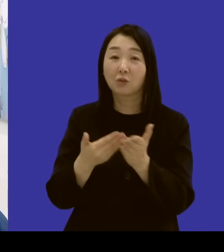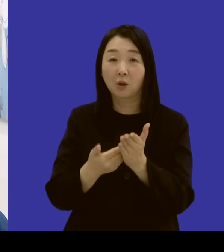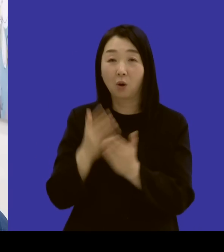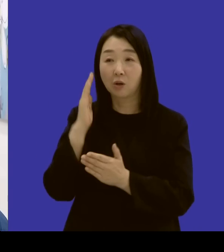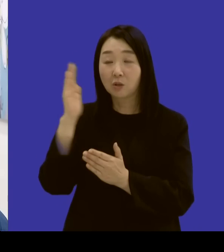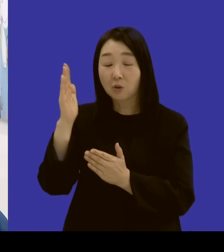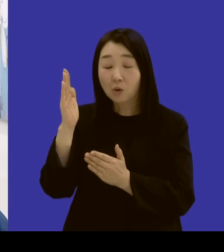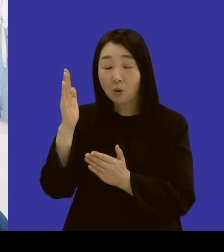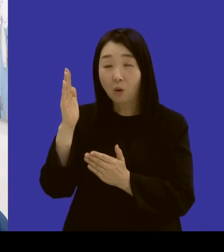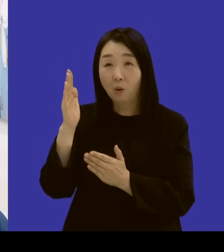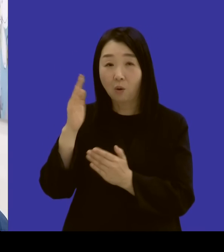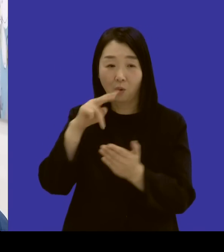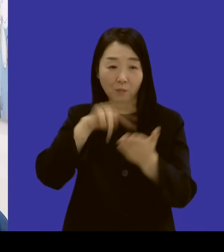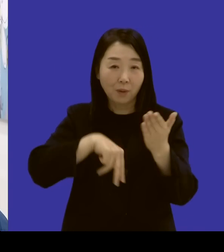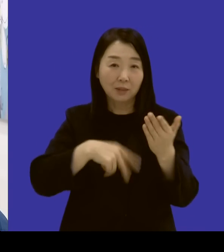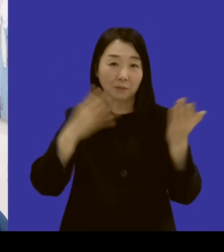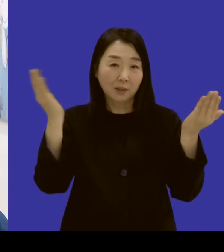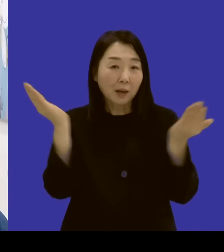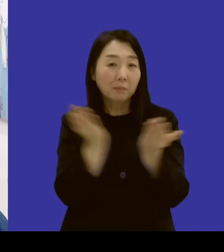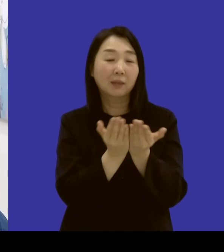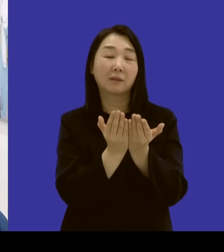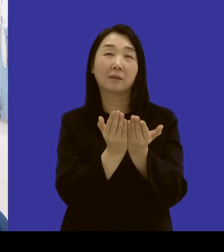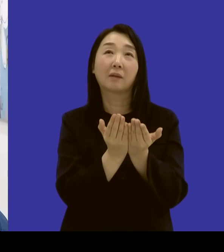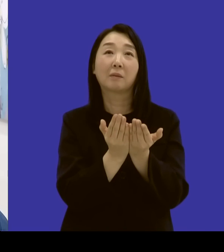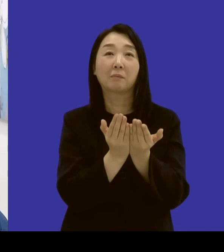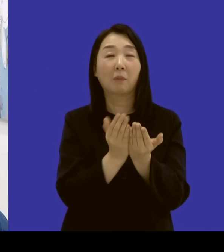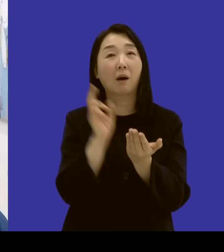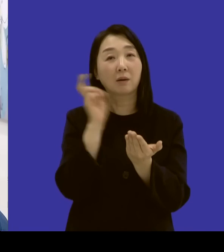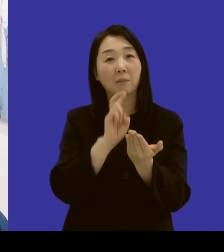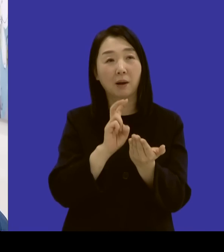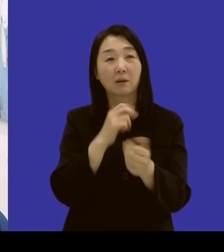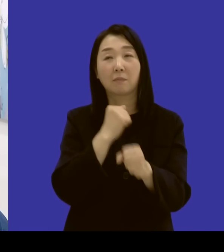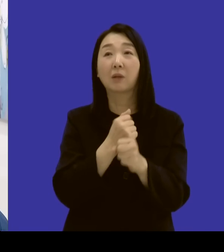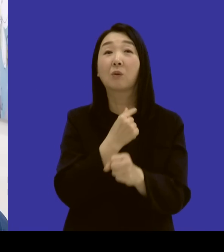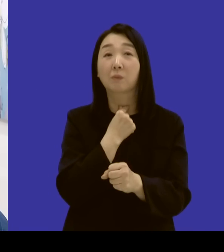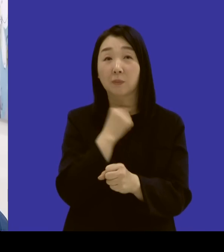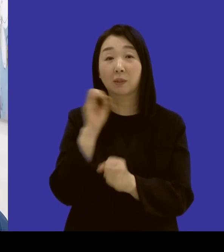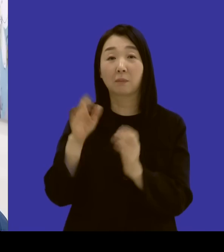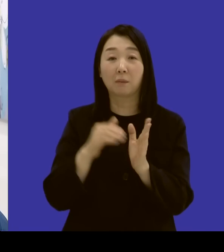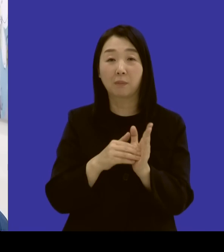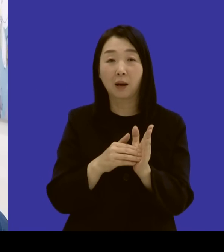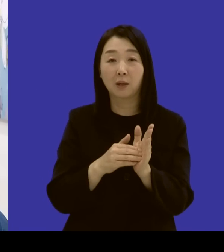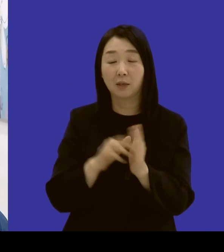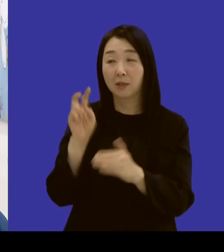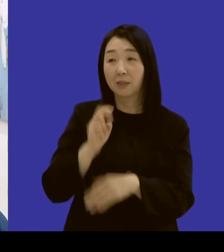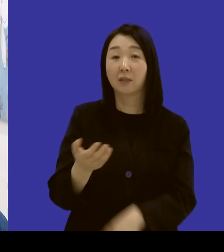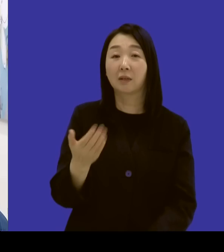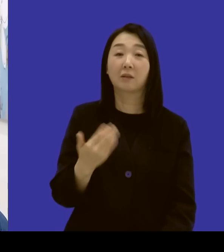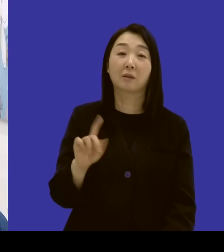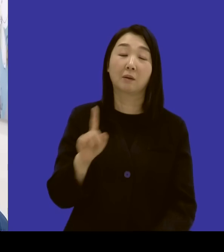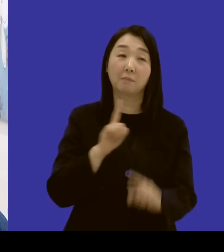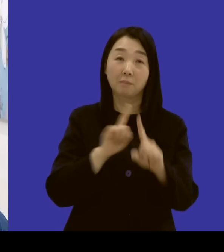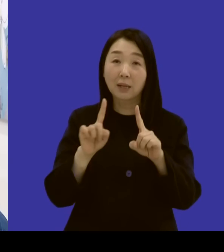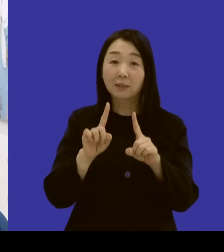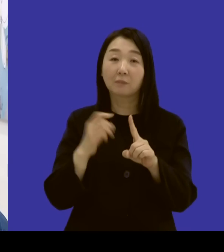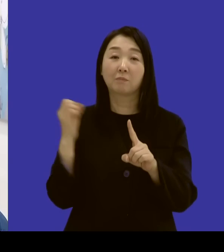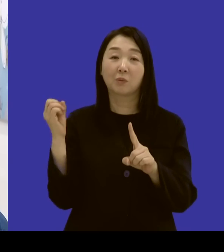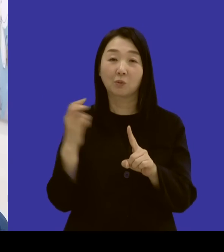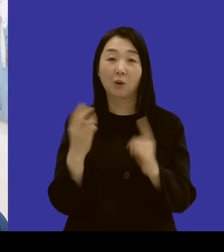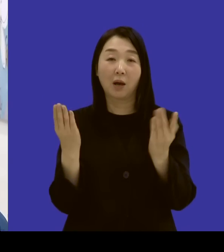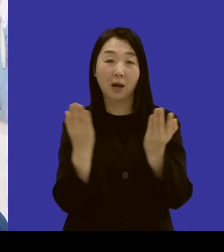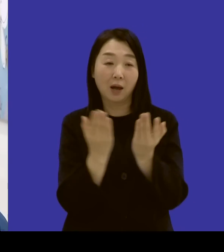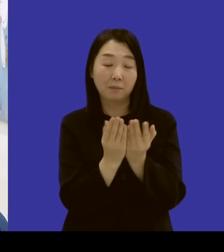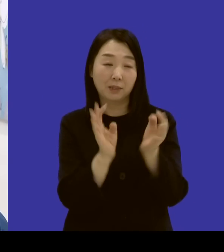그 성경 봉독하고 딱 맞는 그런 음악을 제가 찾겠다. 그래서 찬양 전에 그 말씀하고